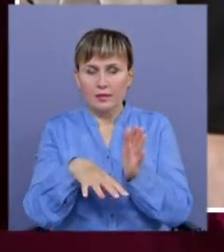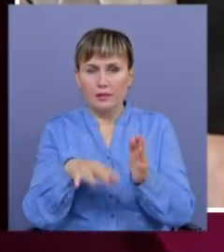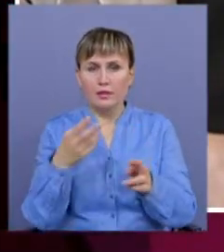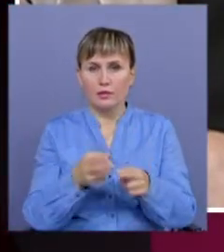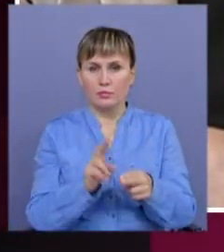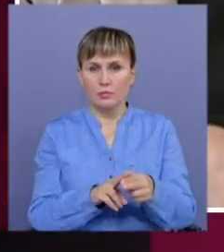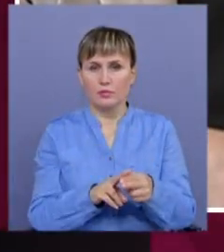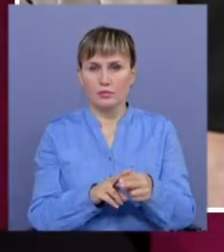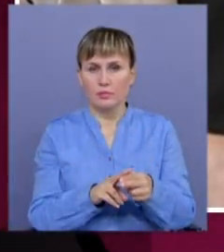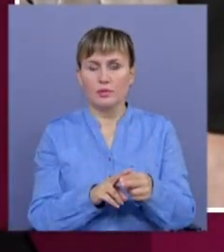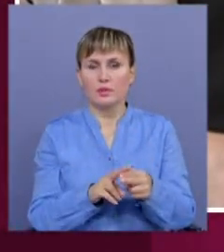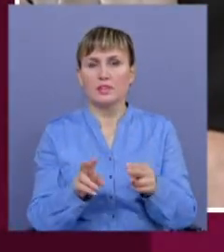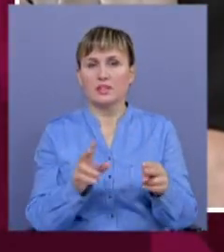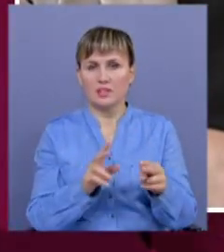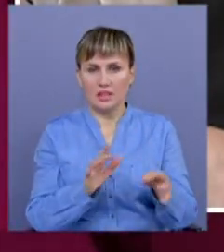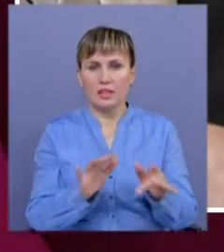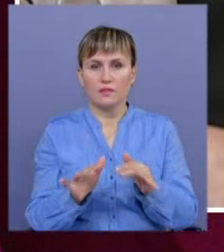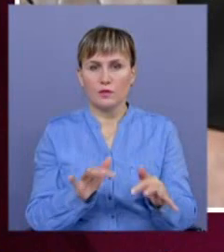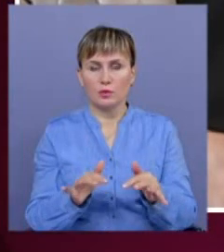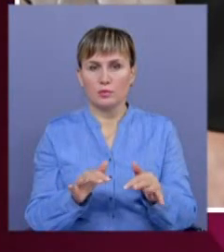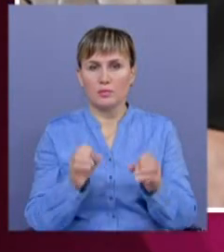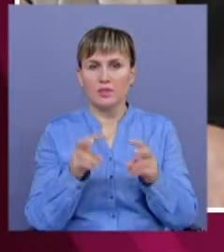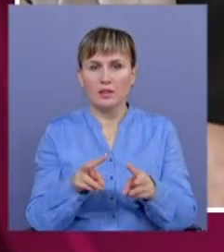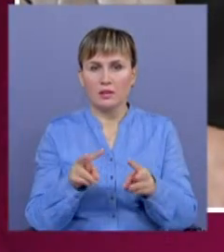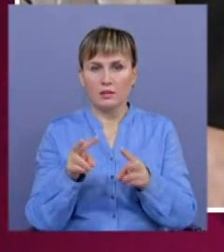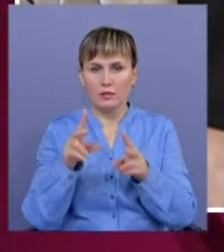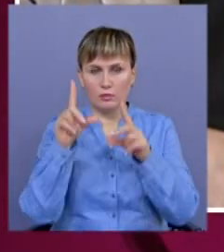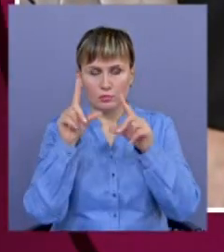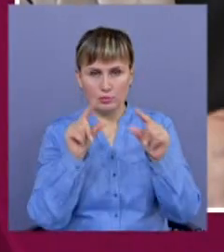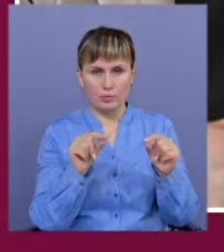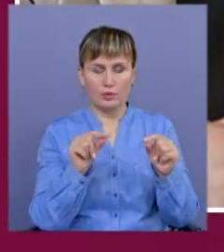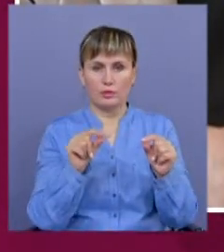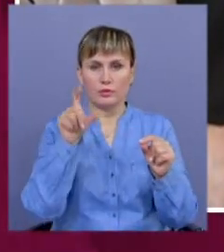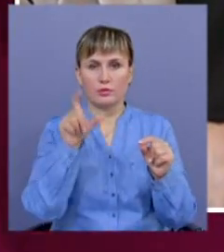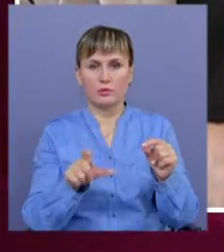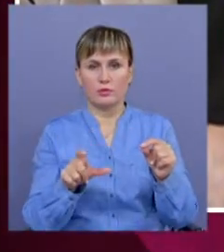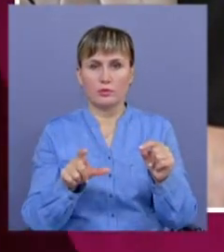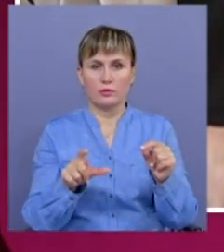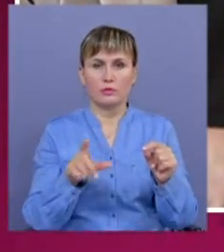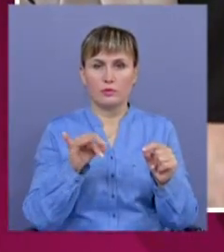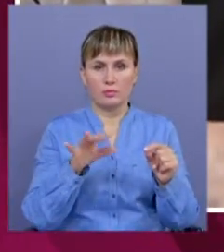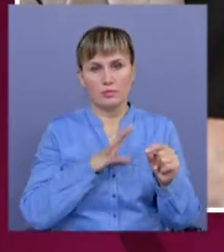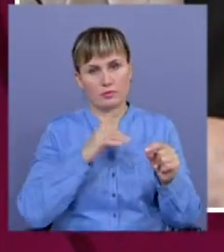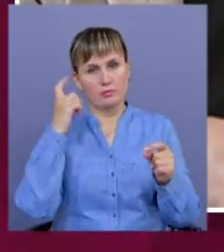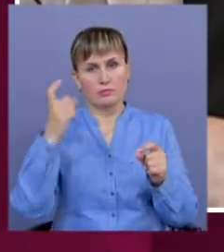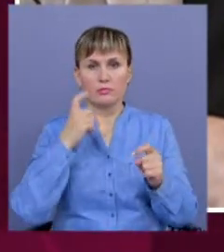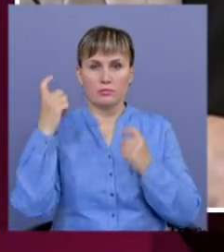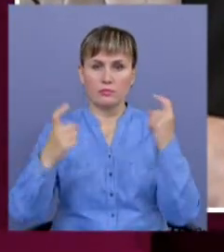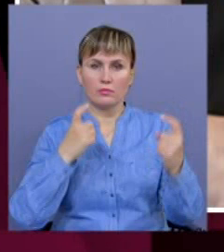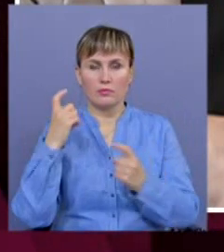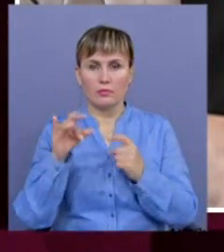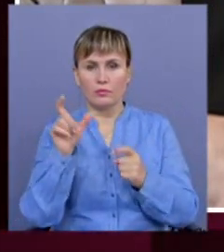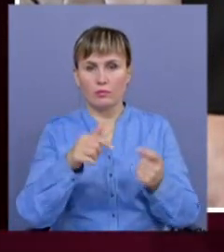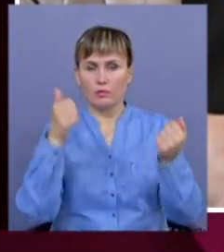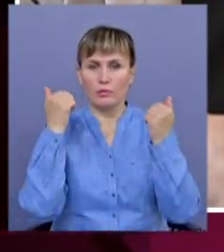который действует... усыпляющий. Он усыпляет человека, возможно, и одурманивающий какой-то эффект. И человек уже не